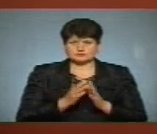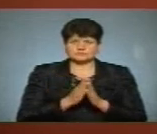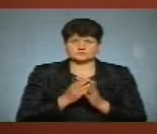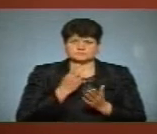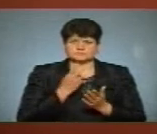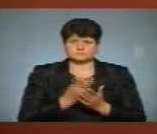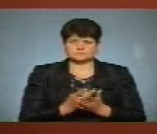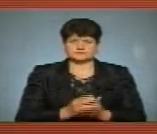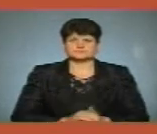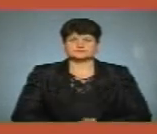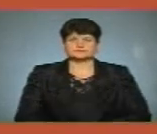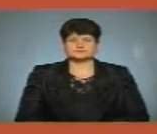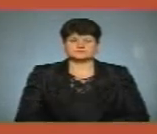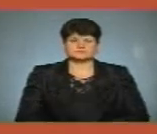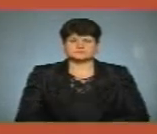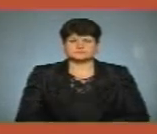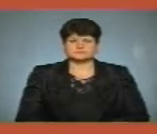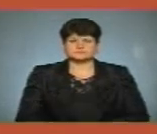сюжет.